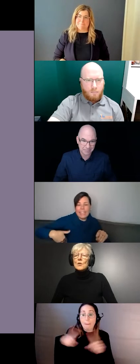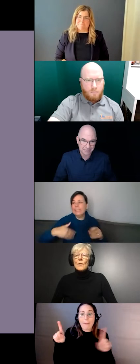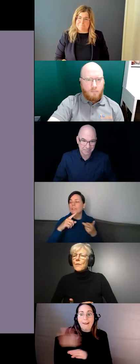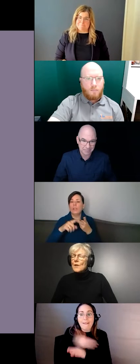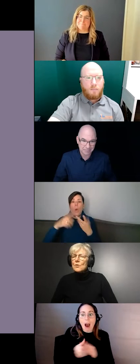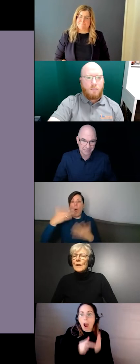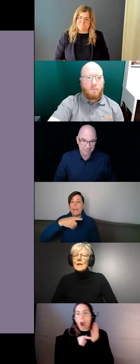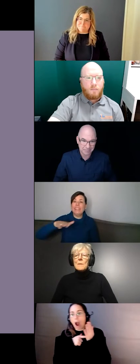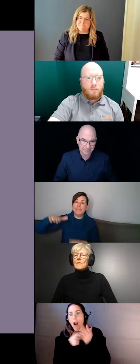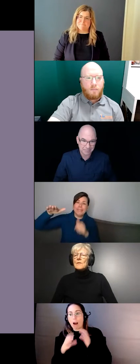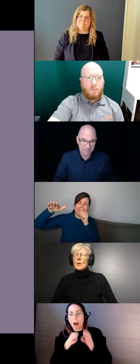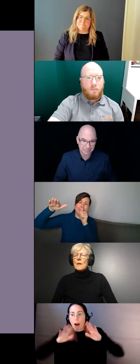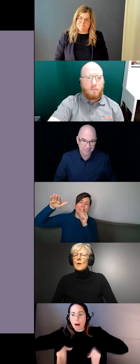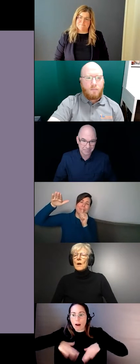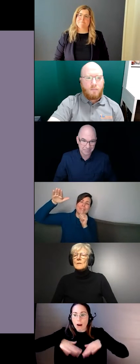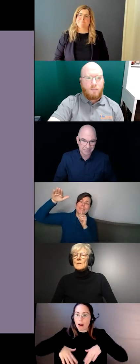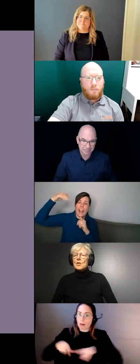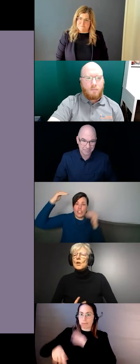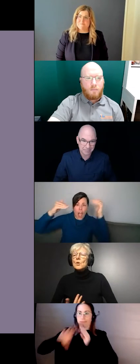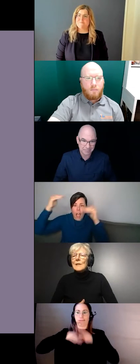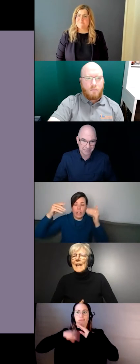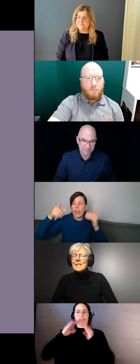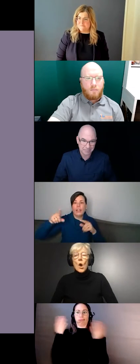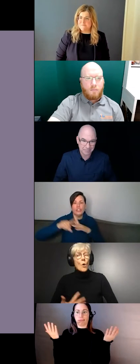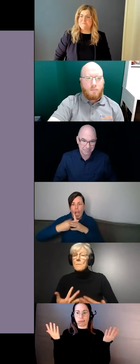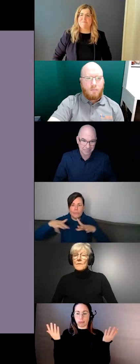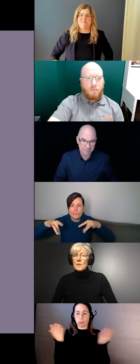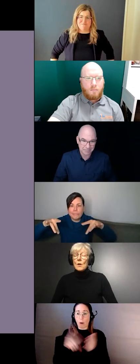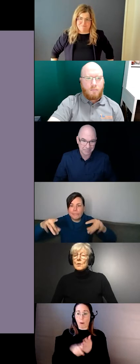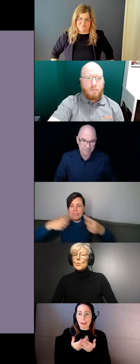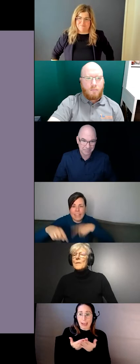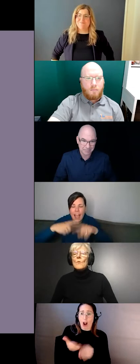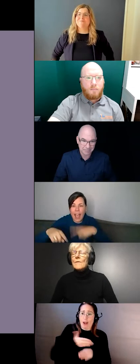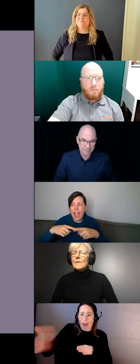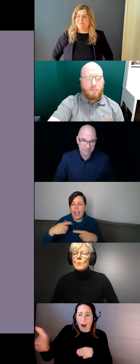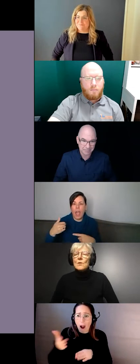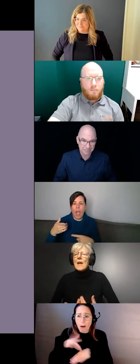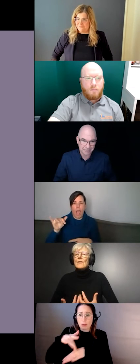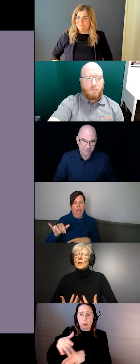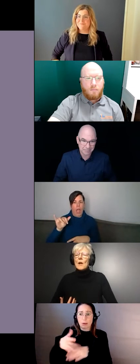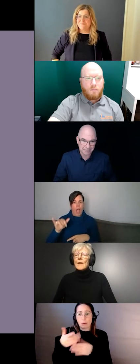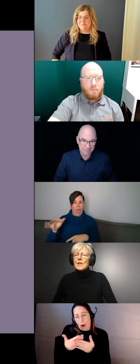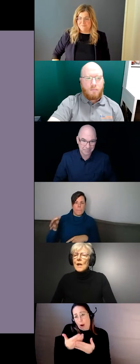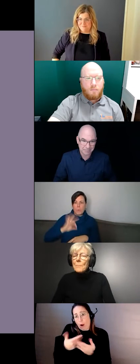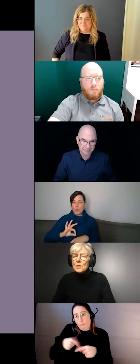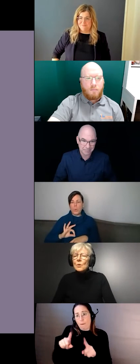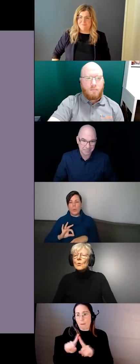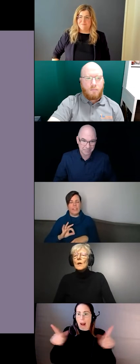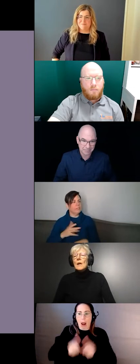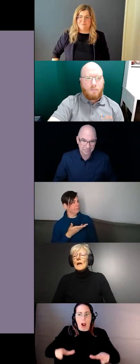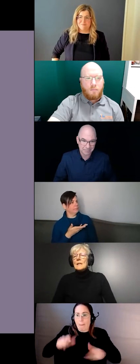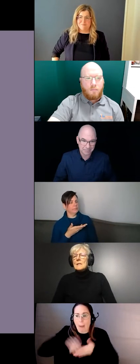ils sont frustrés, possiblement. Ils ont commencé l'école très tard ou ils ont commencé l'école, mais ils n'ont pas la langue. Donc, il y a beaucoup de rattrapage à